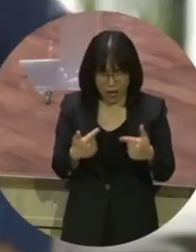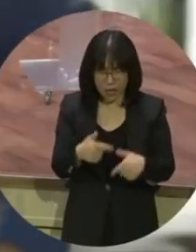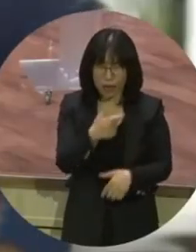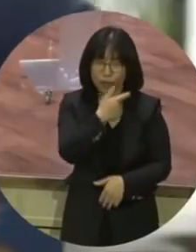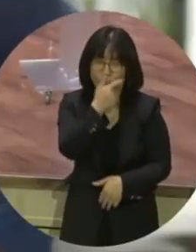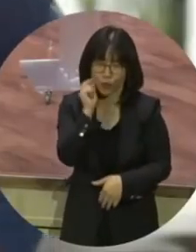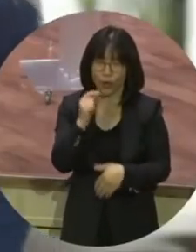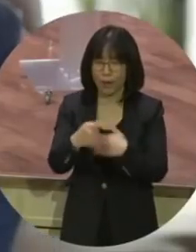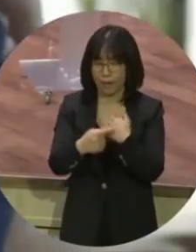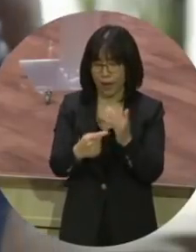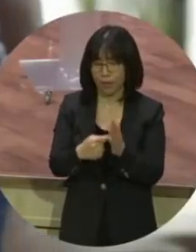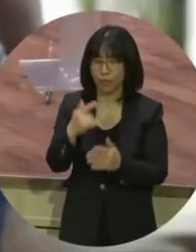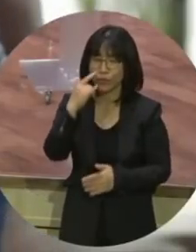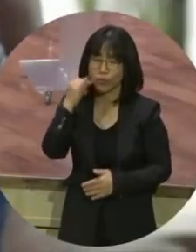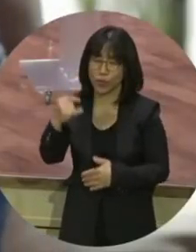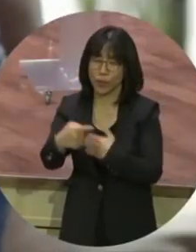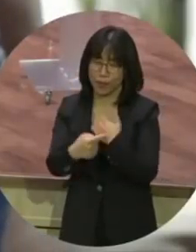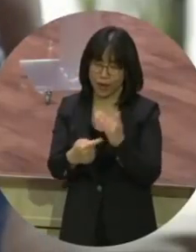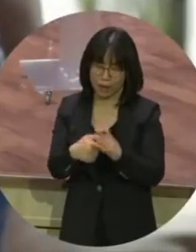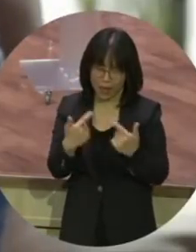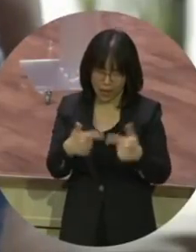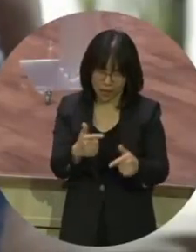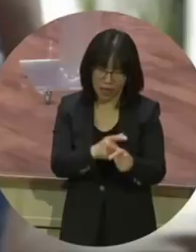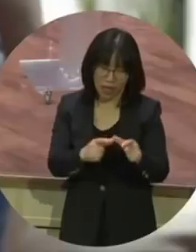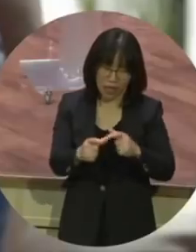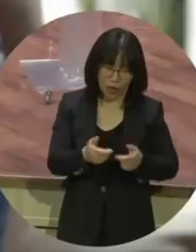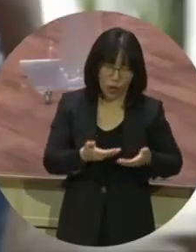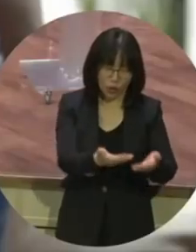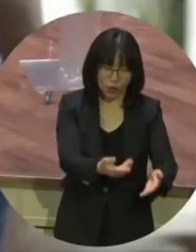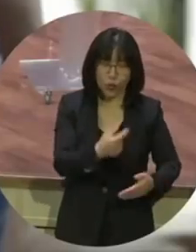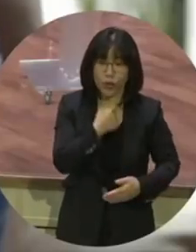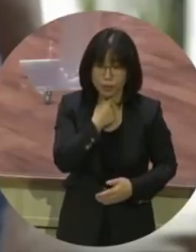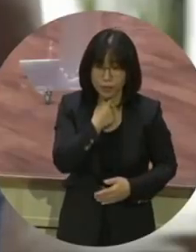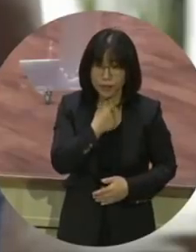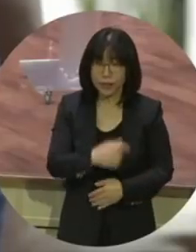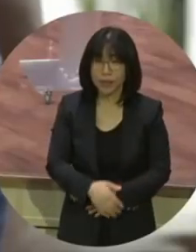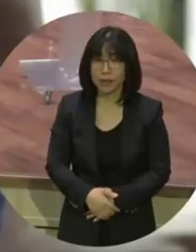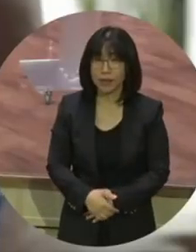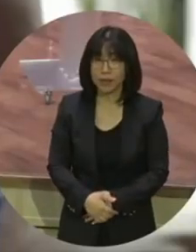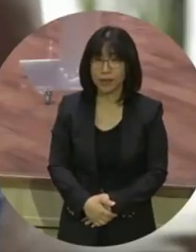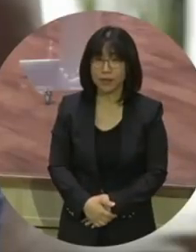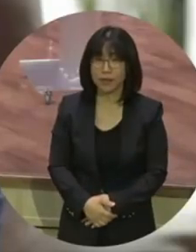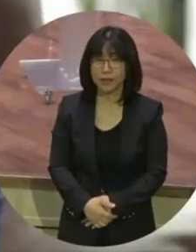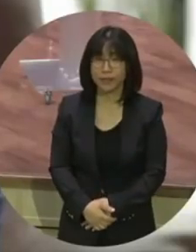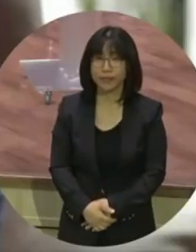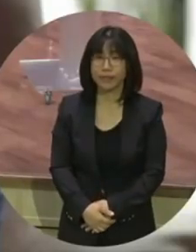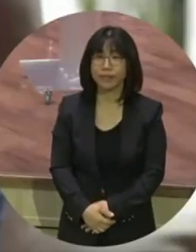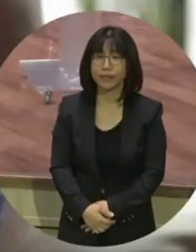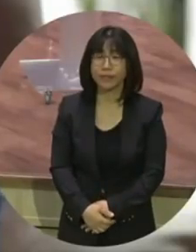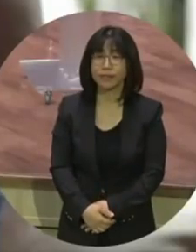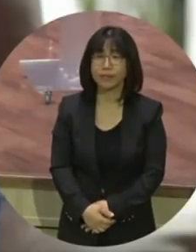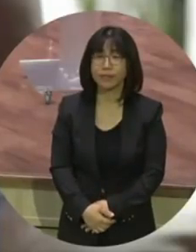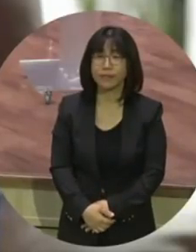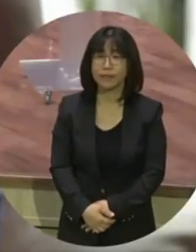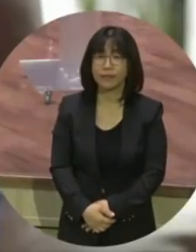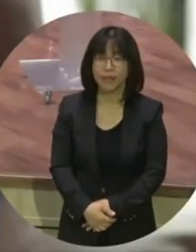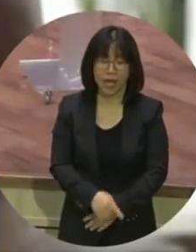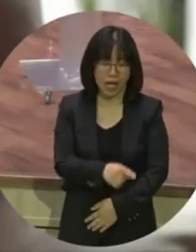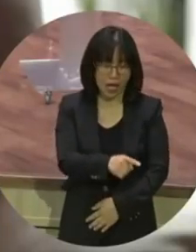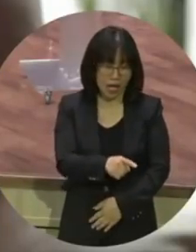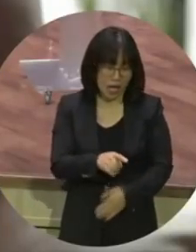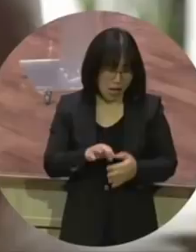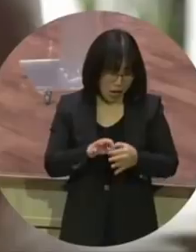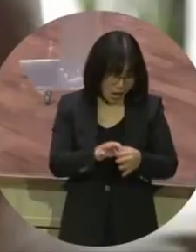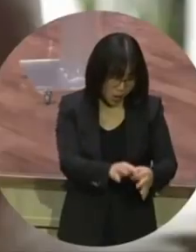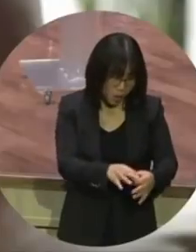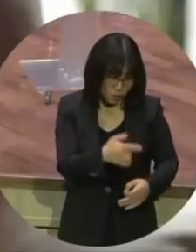마음 아닐까요? 죽는 순간까지 그런 제가 그런 마음으로 살고 있어요. 계속 부족한 거예요.